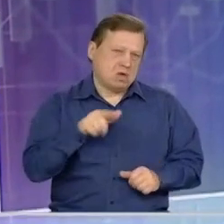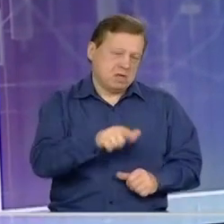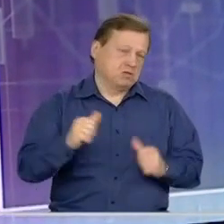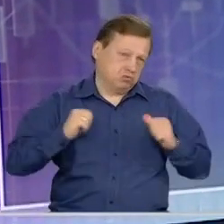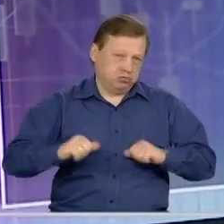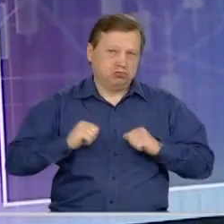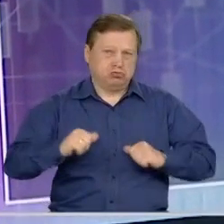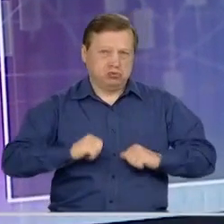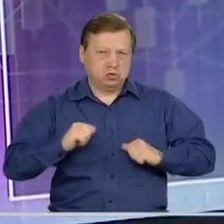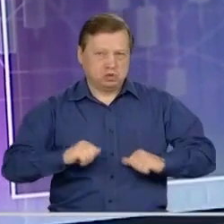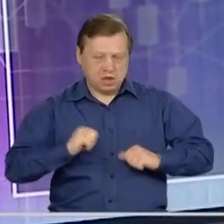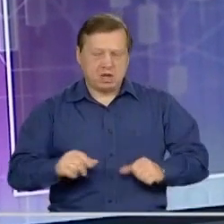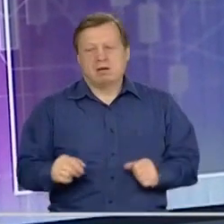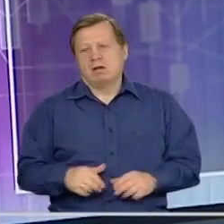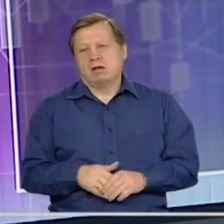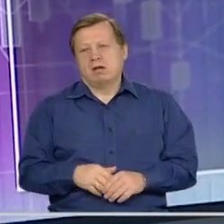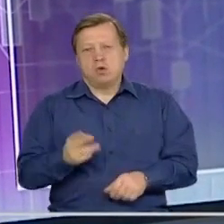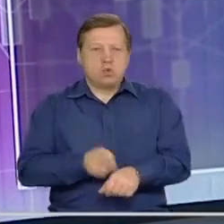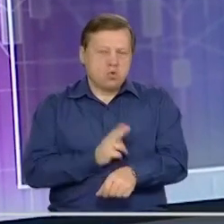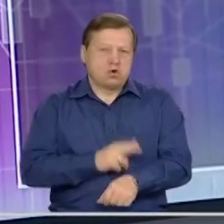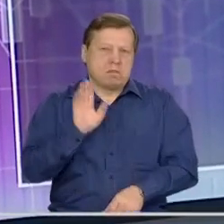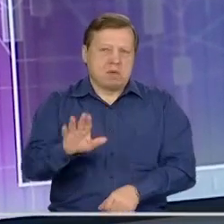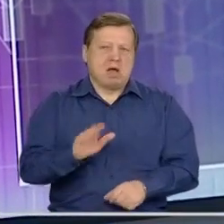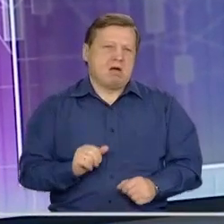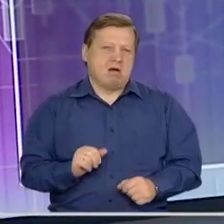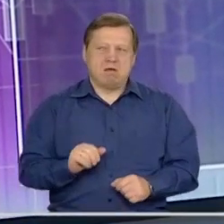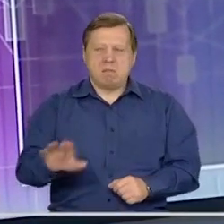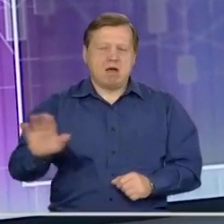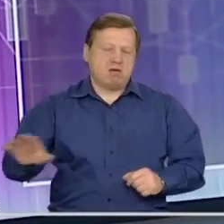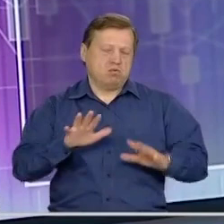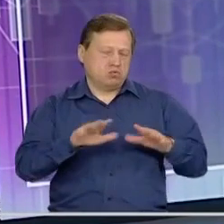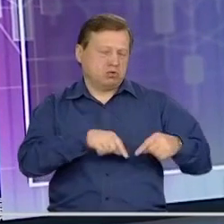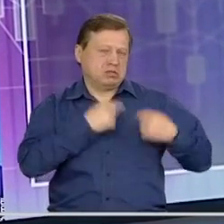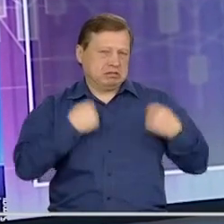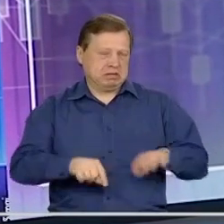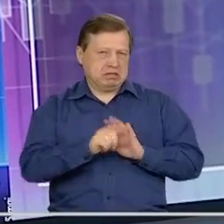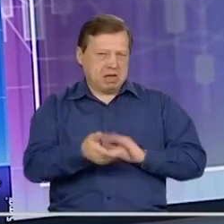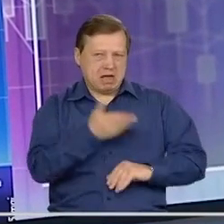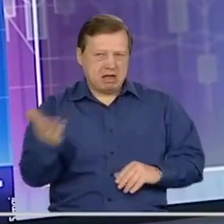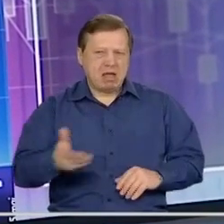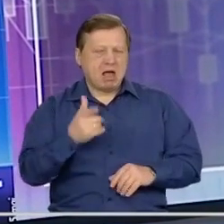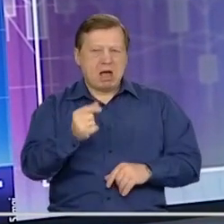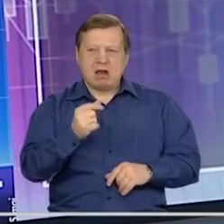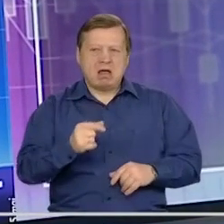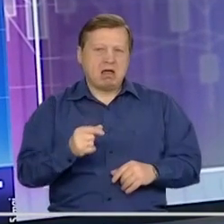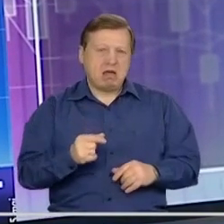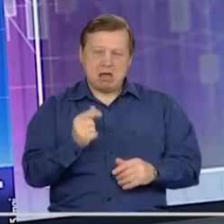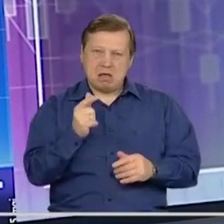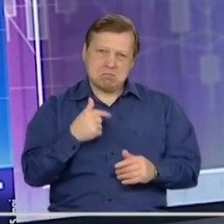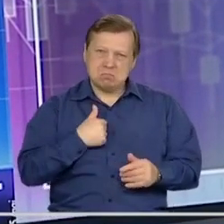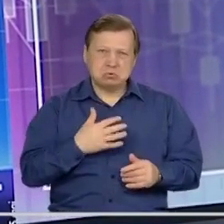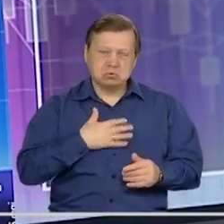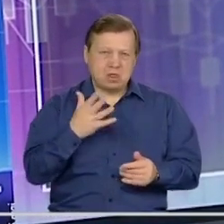serca to, że urzędnicy mają dużo serca dla nas w związku z koronawirusem, ale to niekoniecznie będzie się Państwu